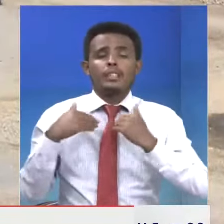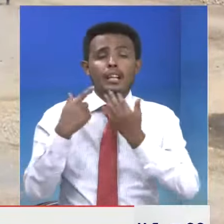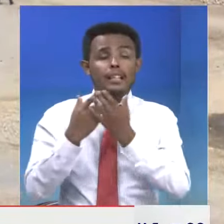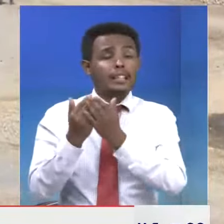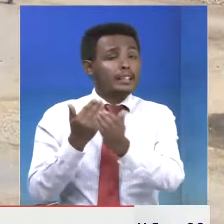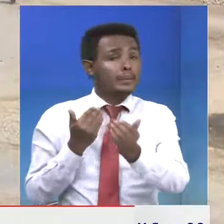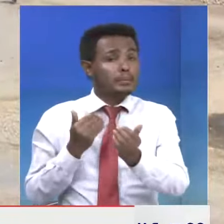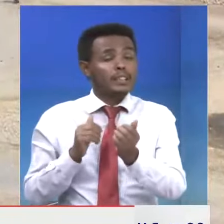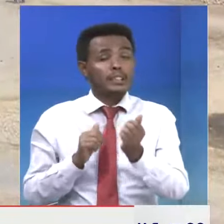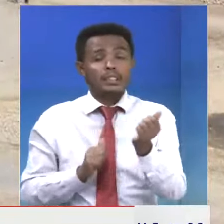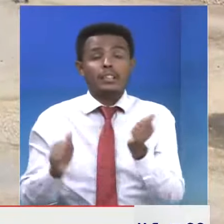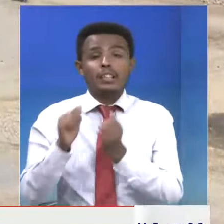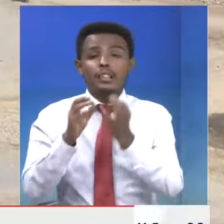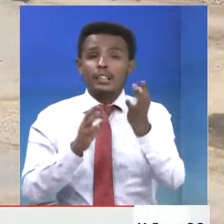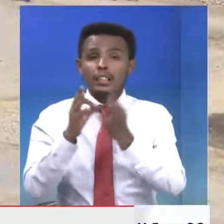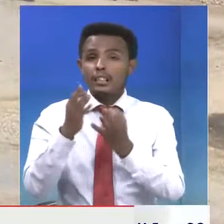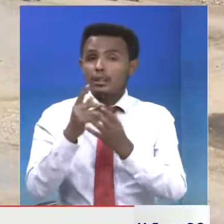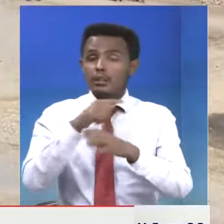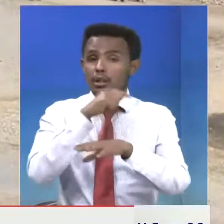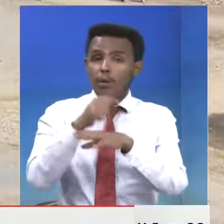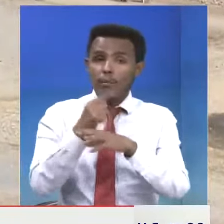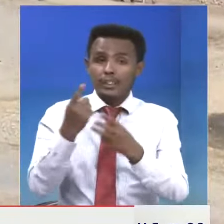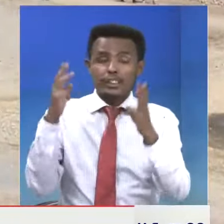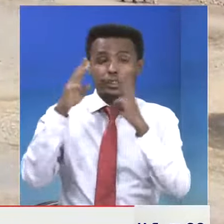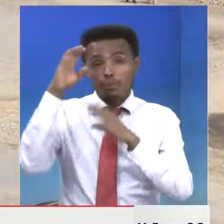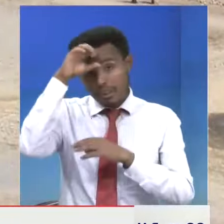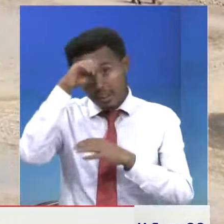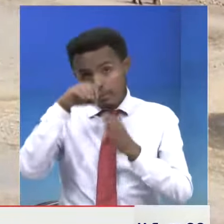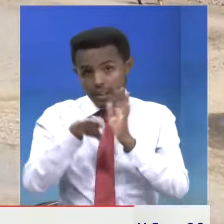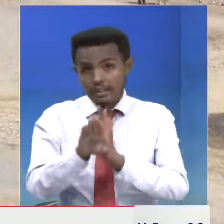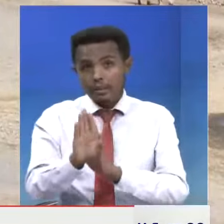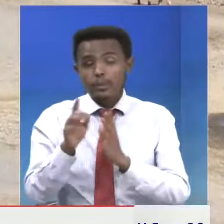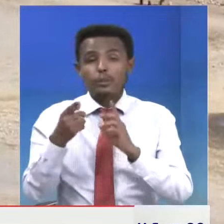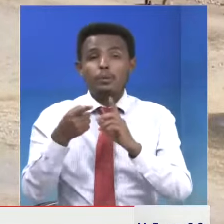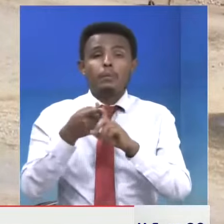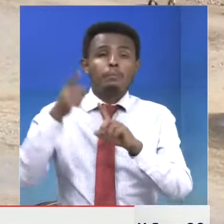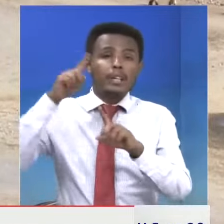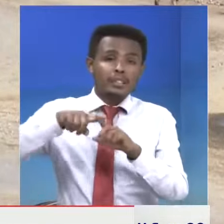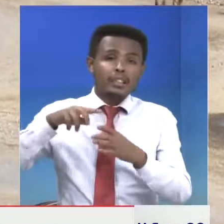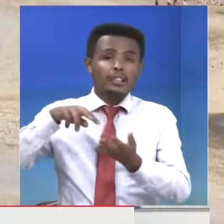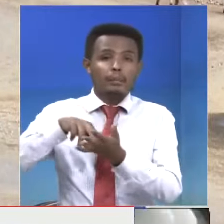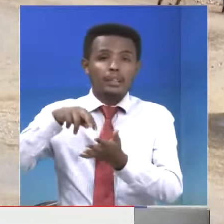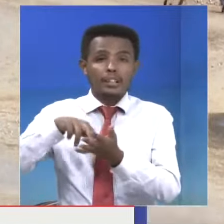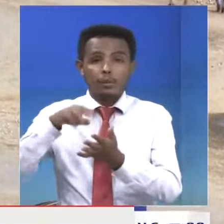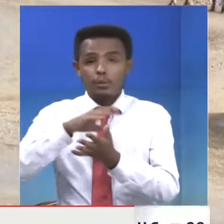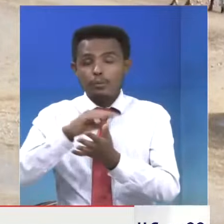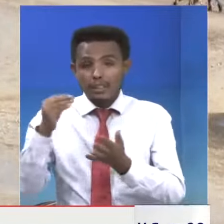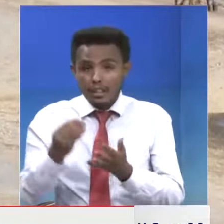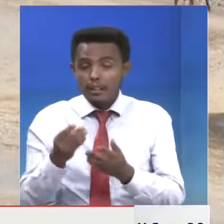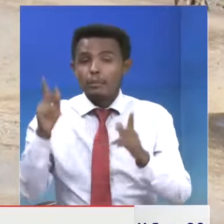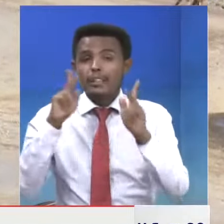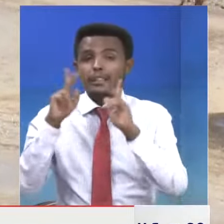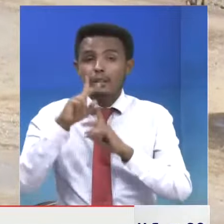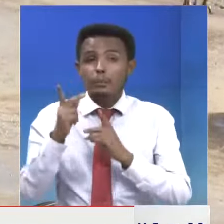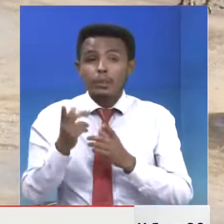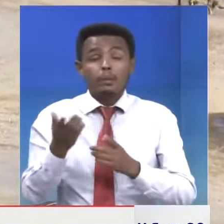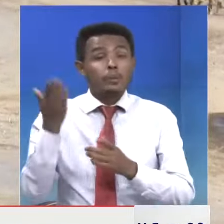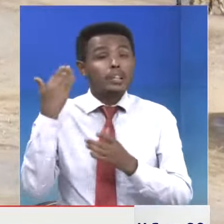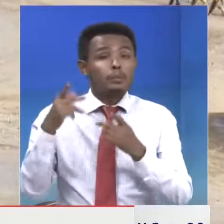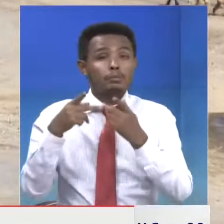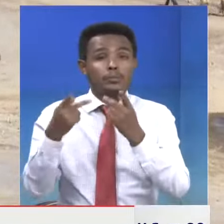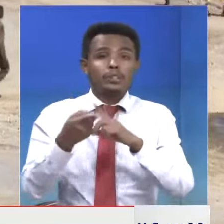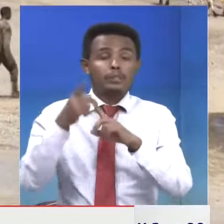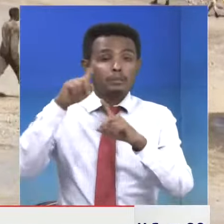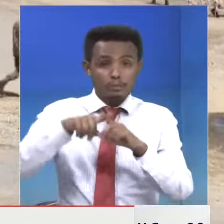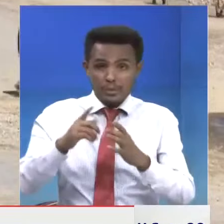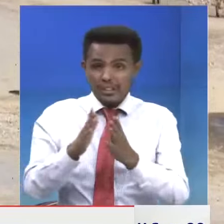የጠቀስኳቸው ተቋማት ይህንን ችግር ግምት ውስጥ አስገብተው ለወደፊት ይችን አካባቢ መልሰን እስከምናቋቁምና ህብረተሰቡ ወደነበረበት ኑሮ እስከሚመለስ ጊዜ ድረስ ሰፊ